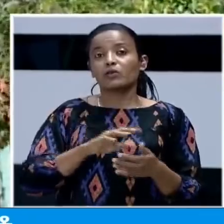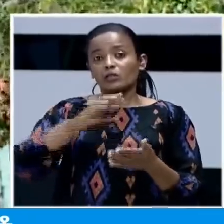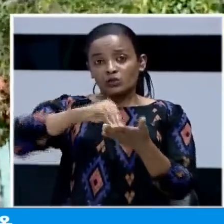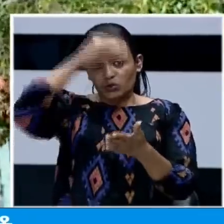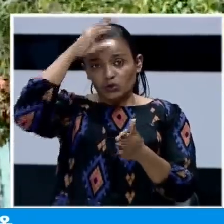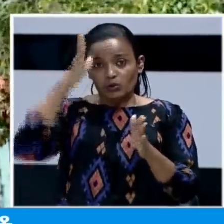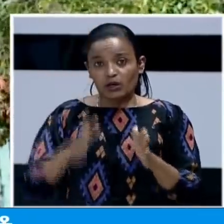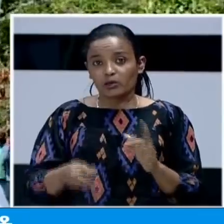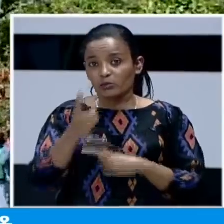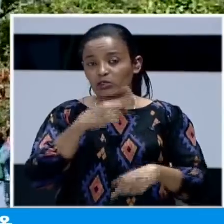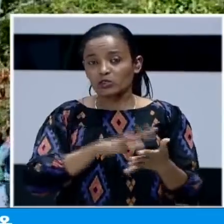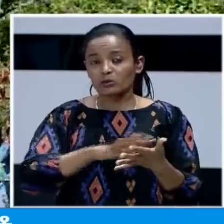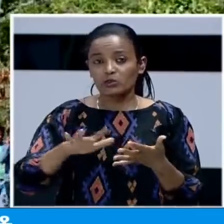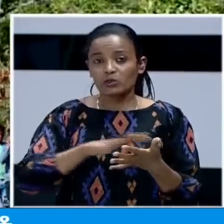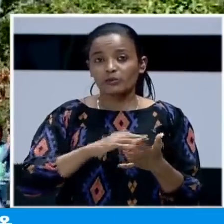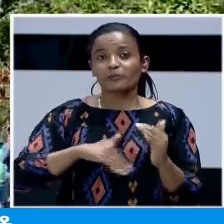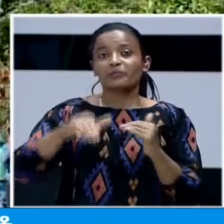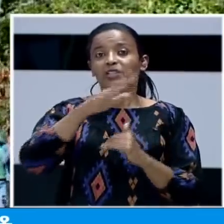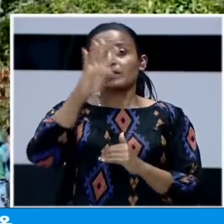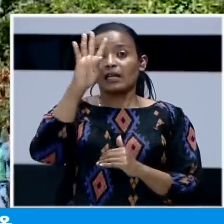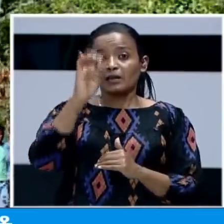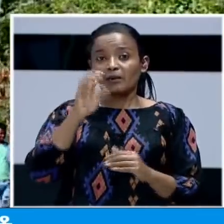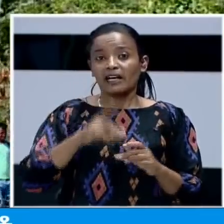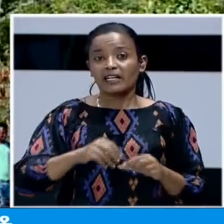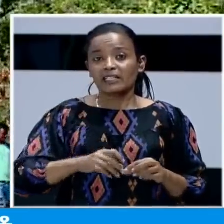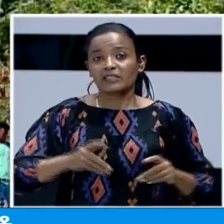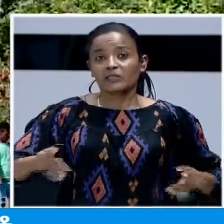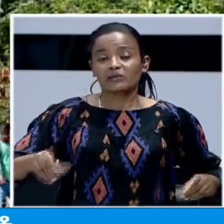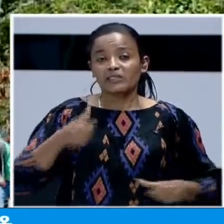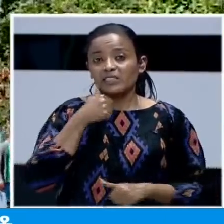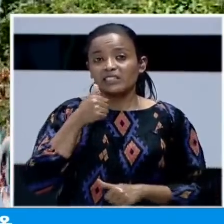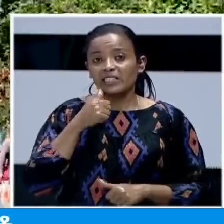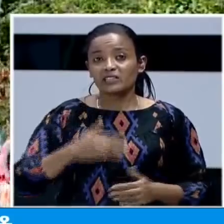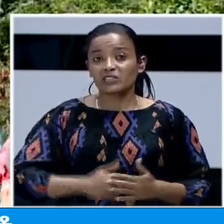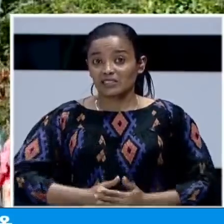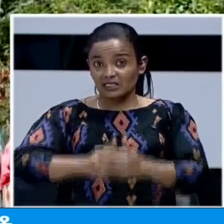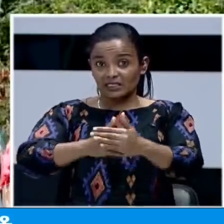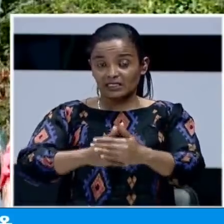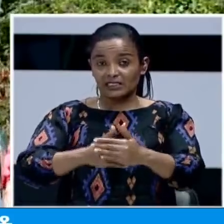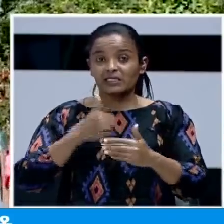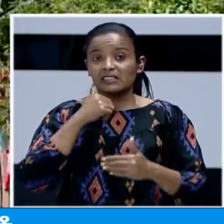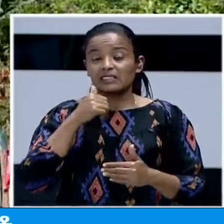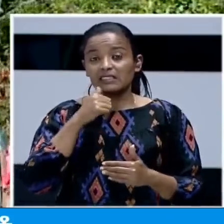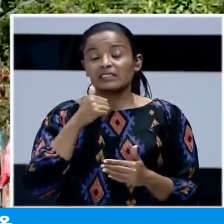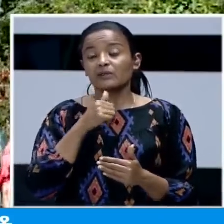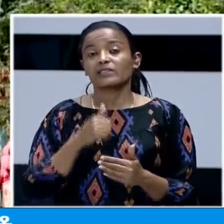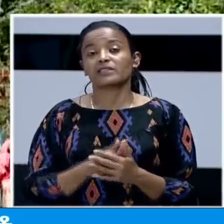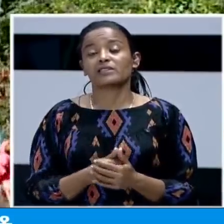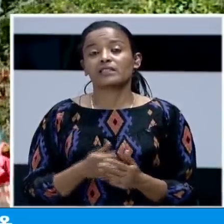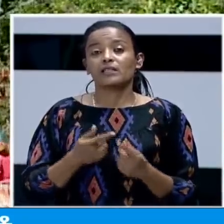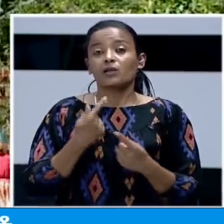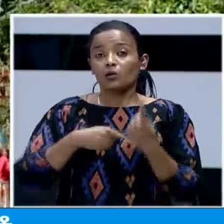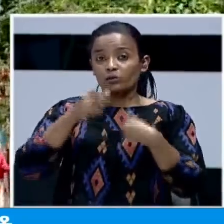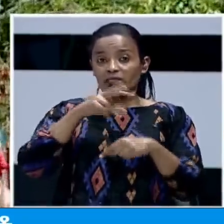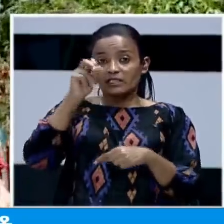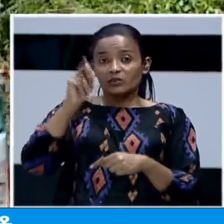ت حتی نامالشی لعلی 4 کیلومتر دک آن استیت ها تنست قالان استیت ها در کامی قالان استیتی کامت یال